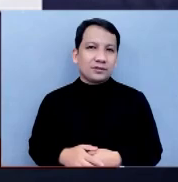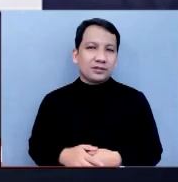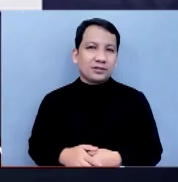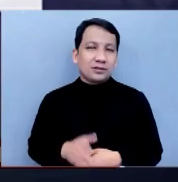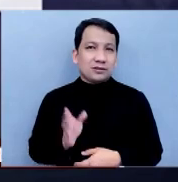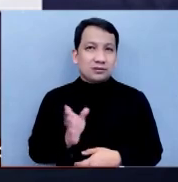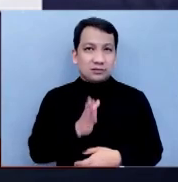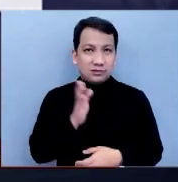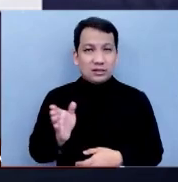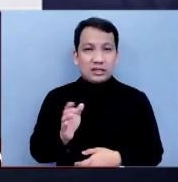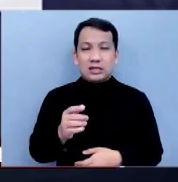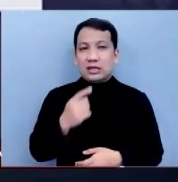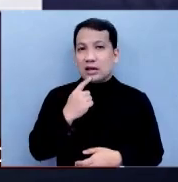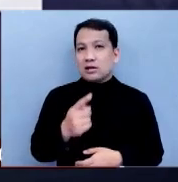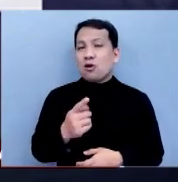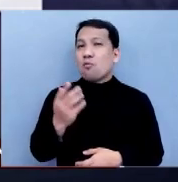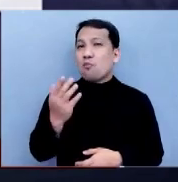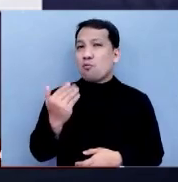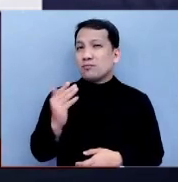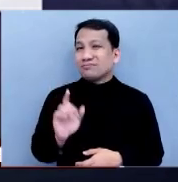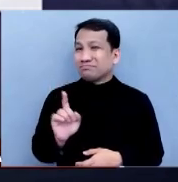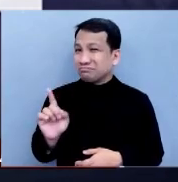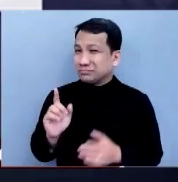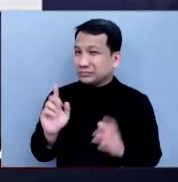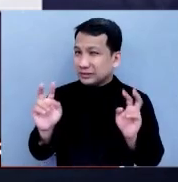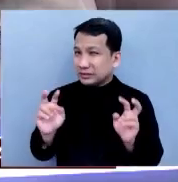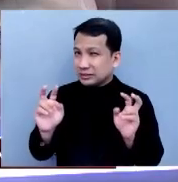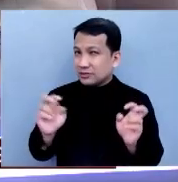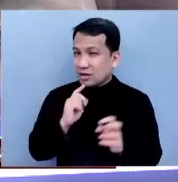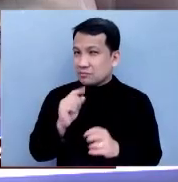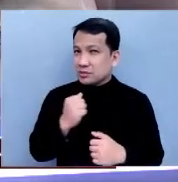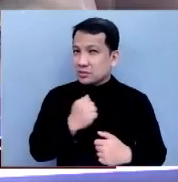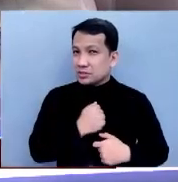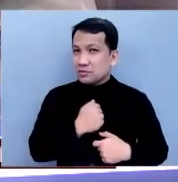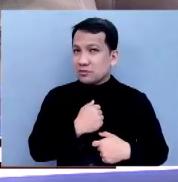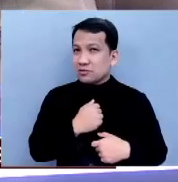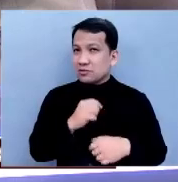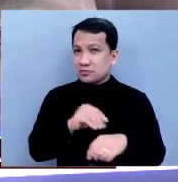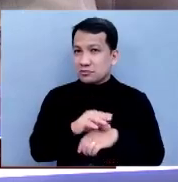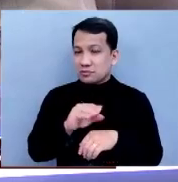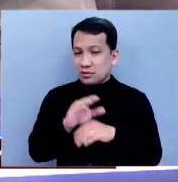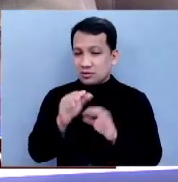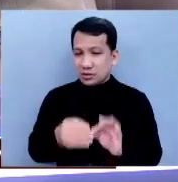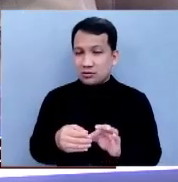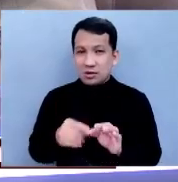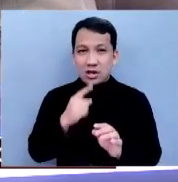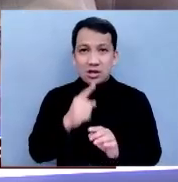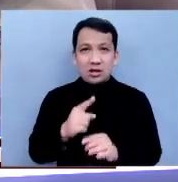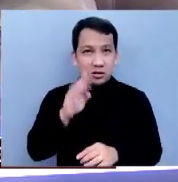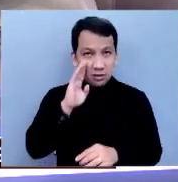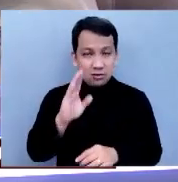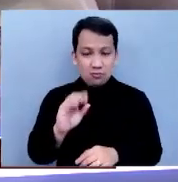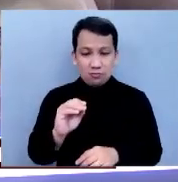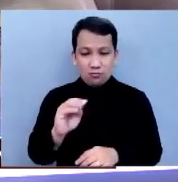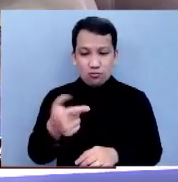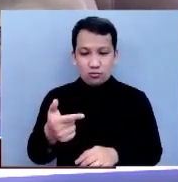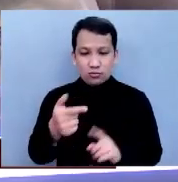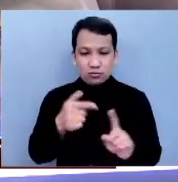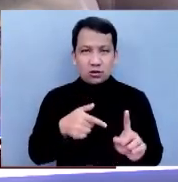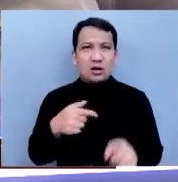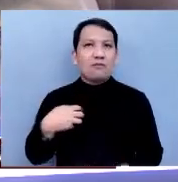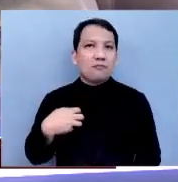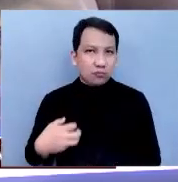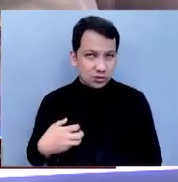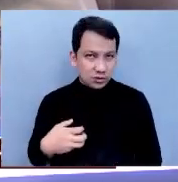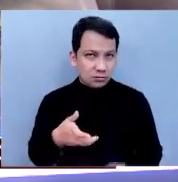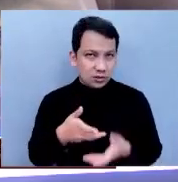assault rifle na yan, Bok, kasi sinabi ng security consultant na nakausap ko, si Sir Bong Oiteza, pang pulis lang daw pala yan or